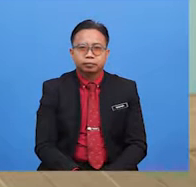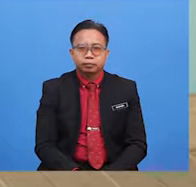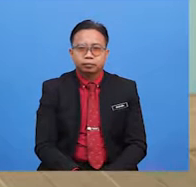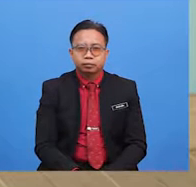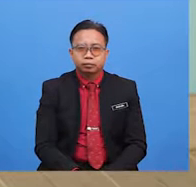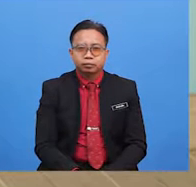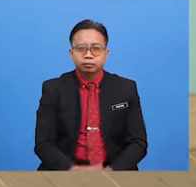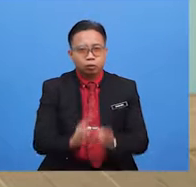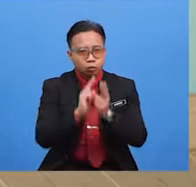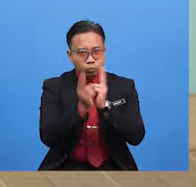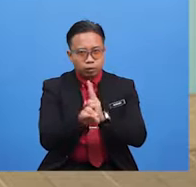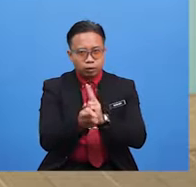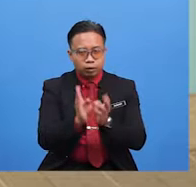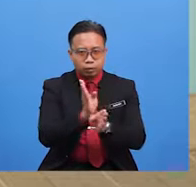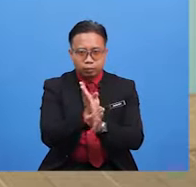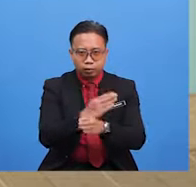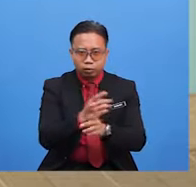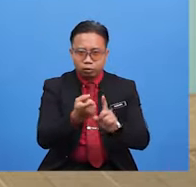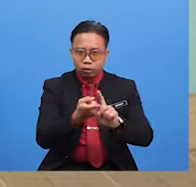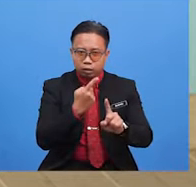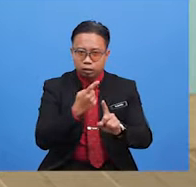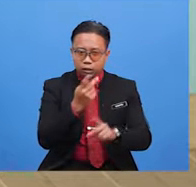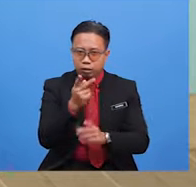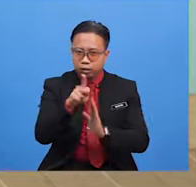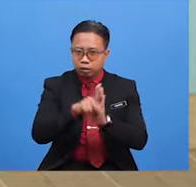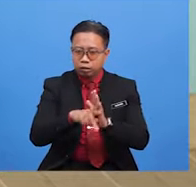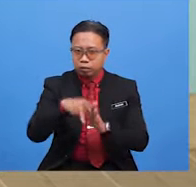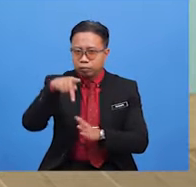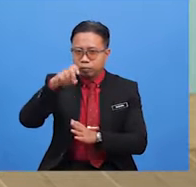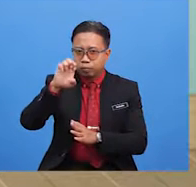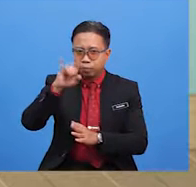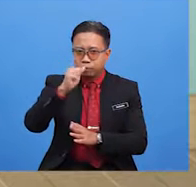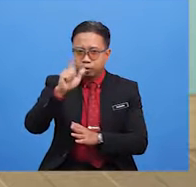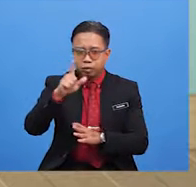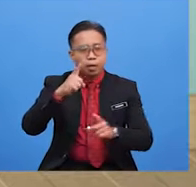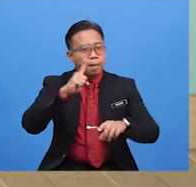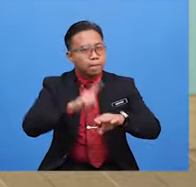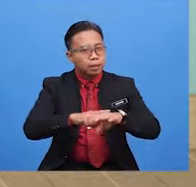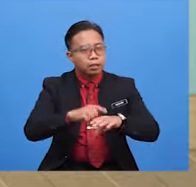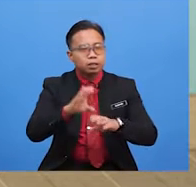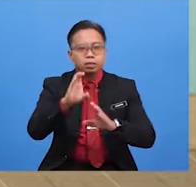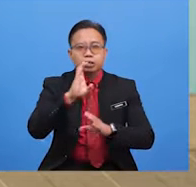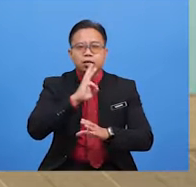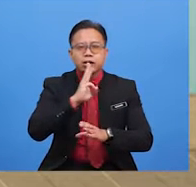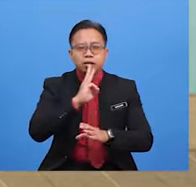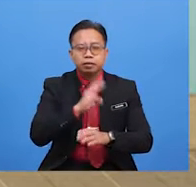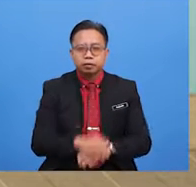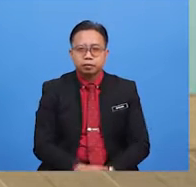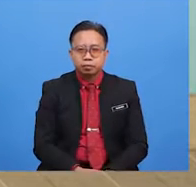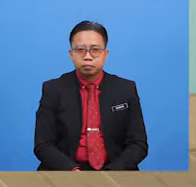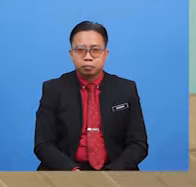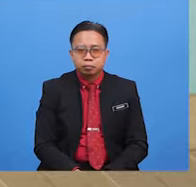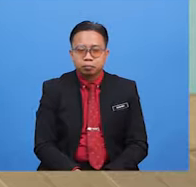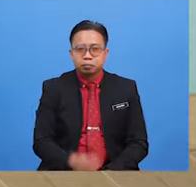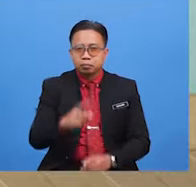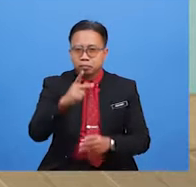iaitu perubahan bentuk daripada keadaan pepejal kepada cecair. Tapi komposisi kimia